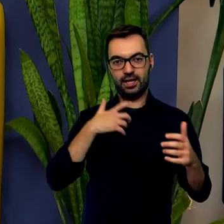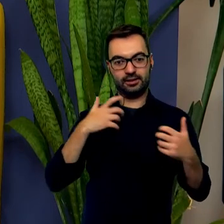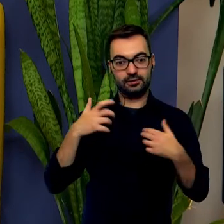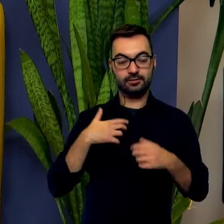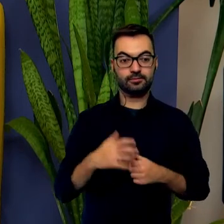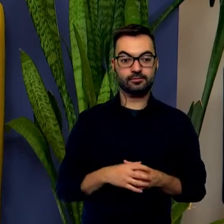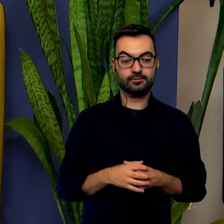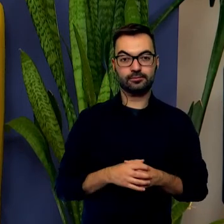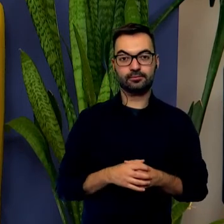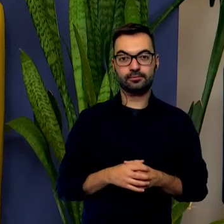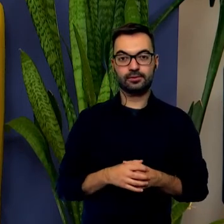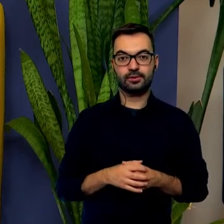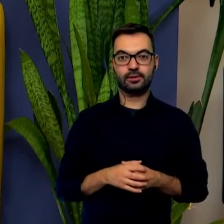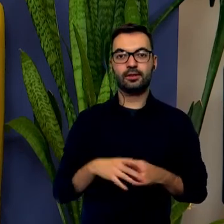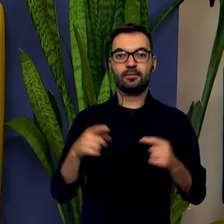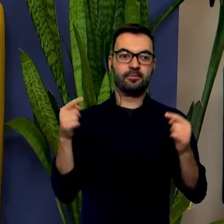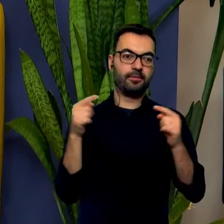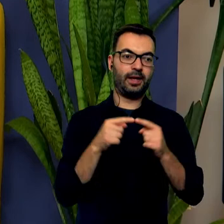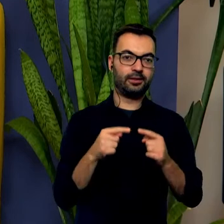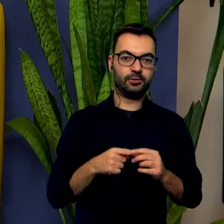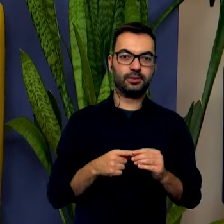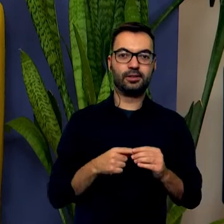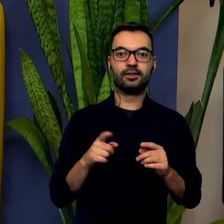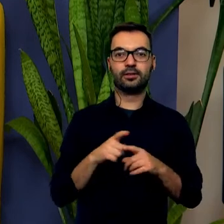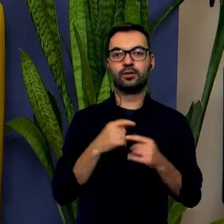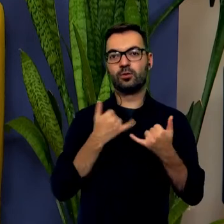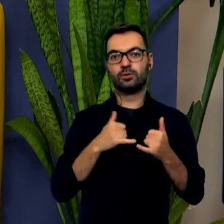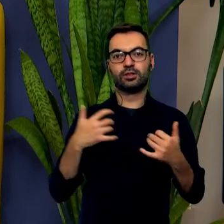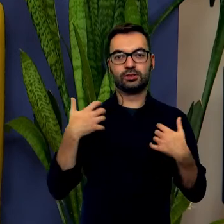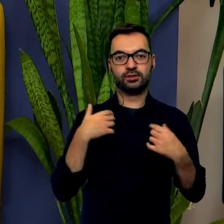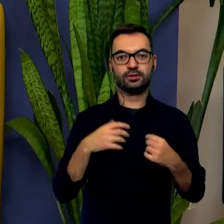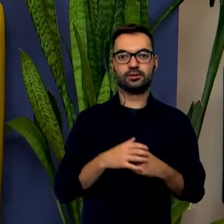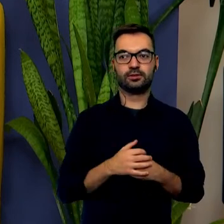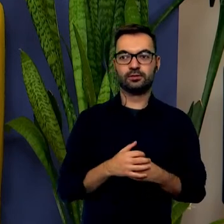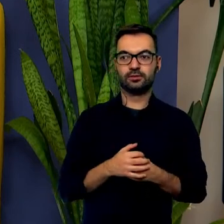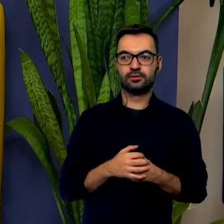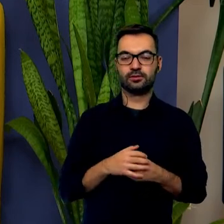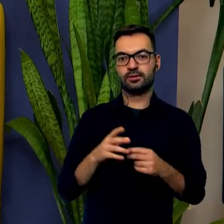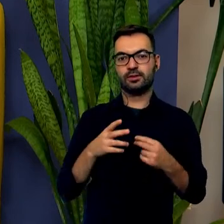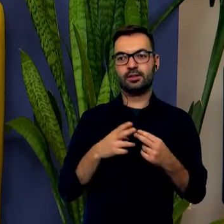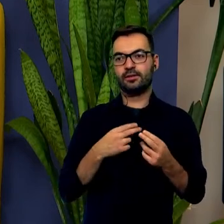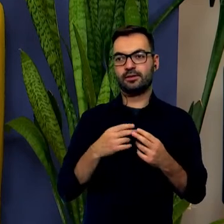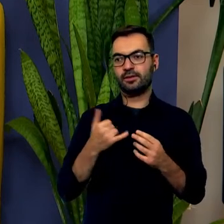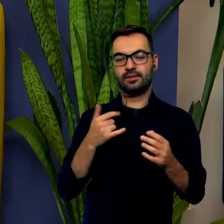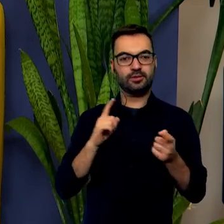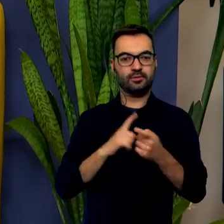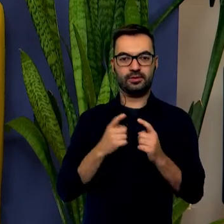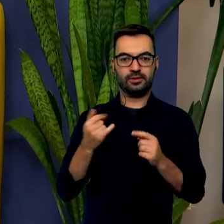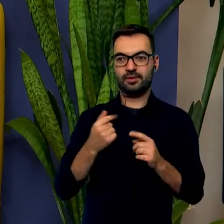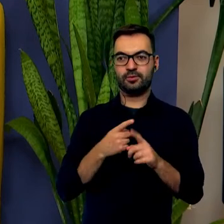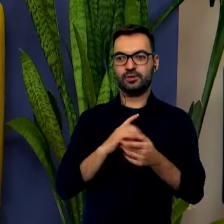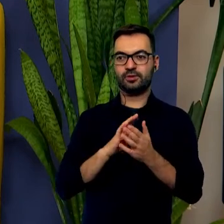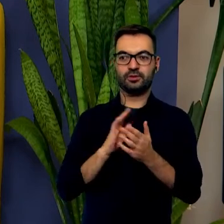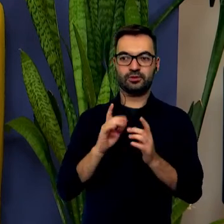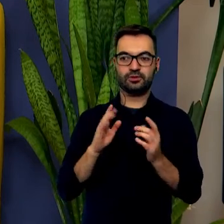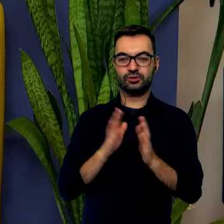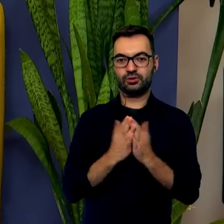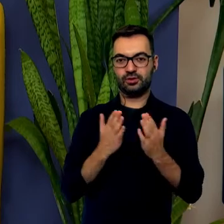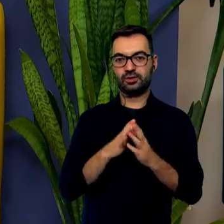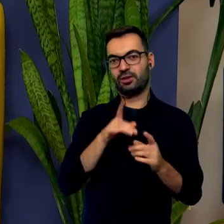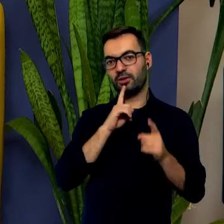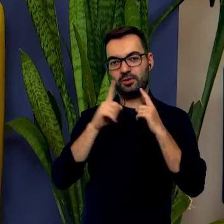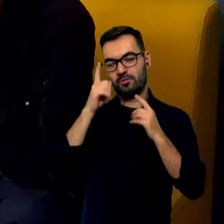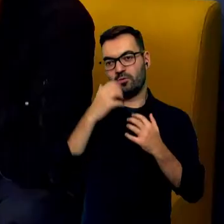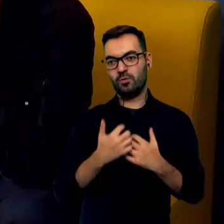artystycznym, może się przełożyć na bardzo różne sfery życia. Absolutnie, bo na jakiekolwiek spotkanie byłem jeszcze przed książką i